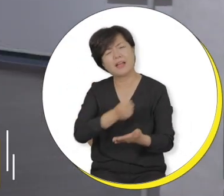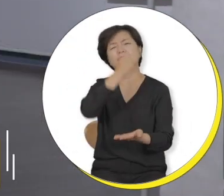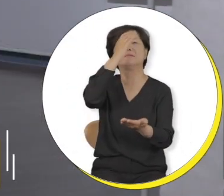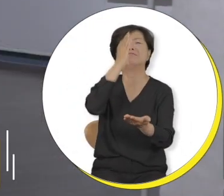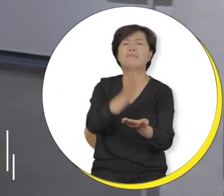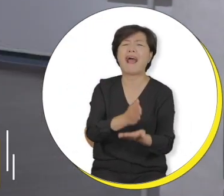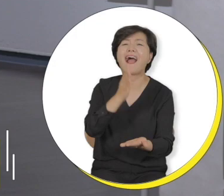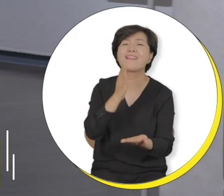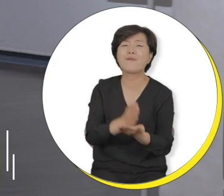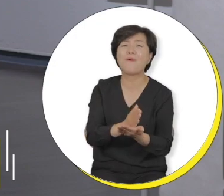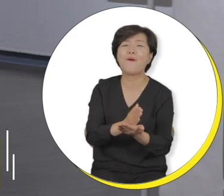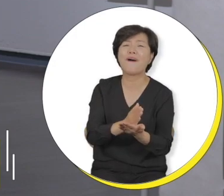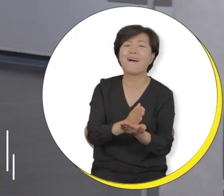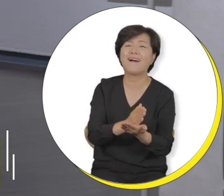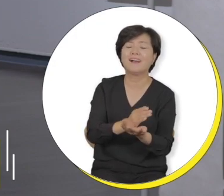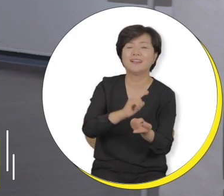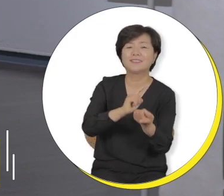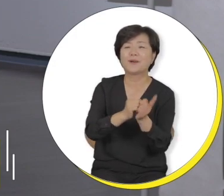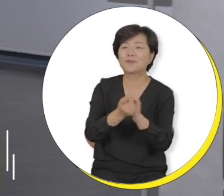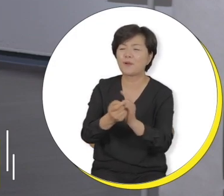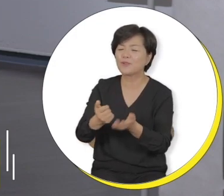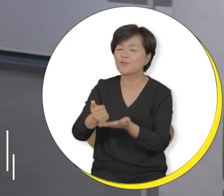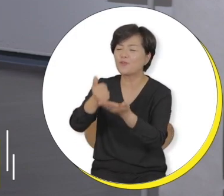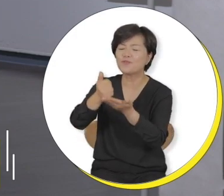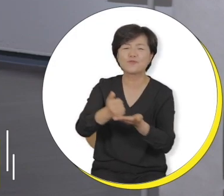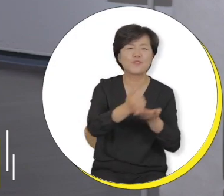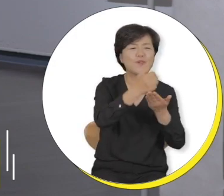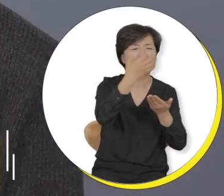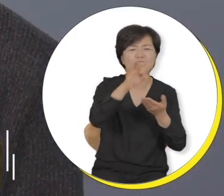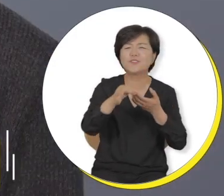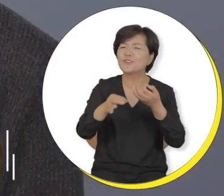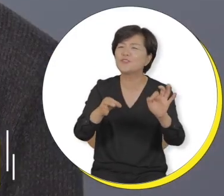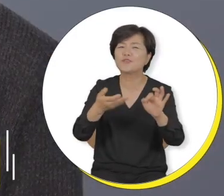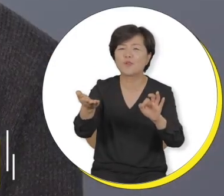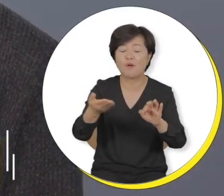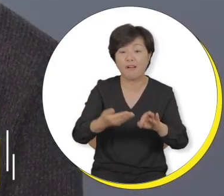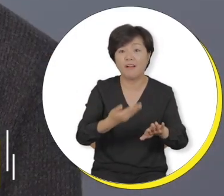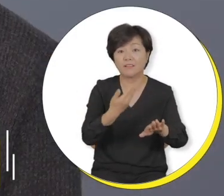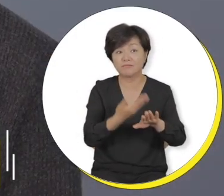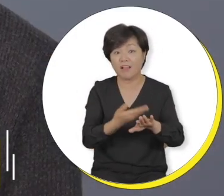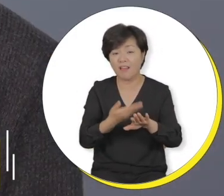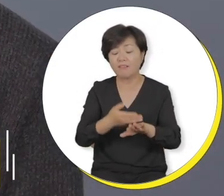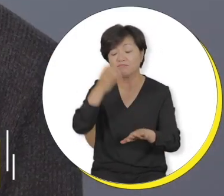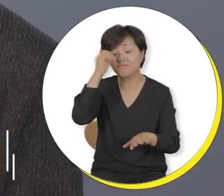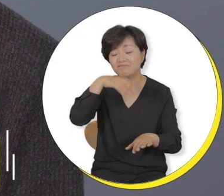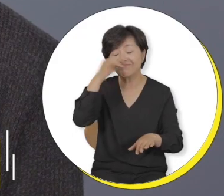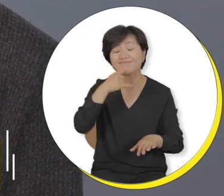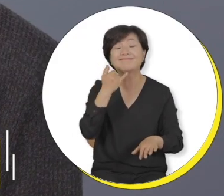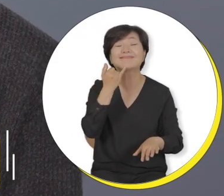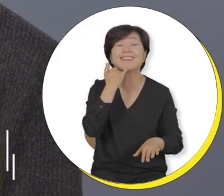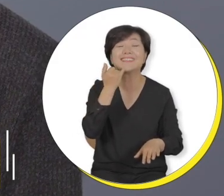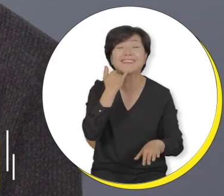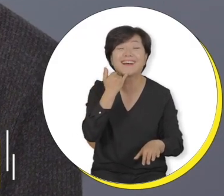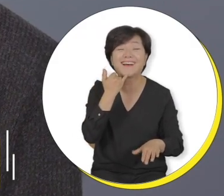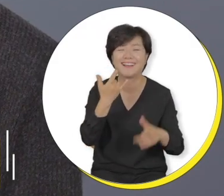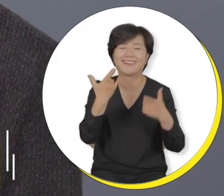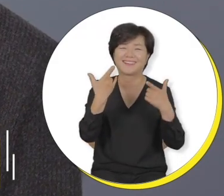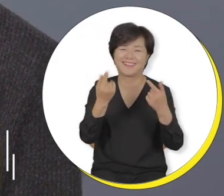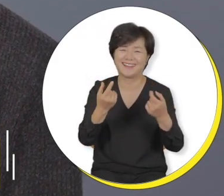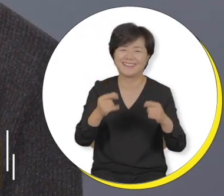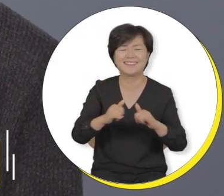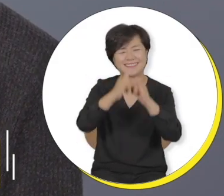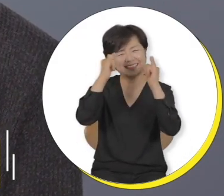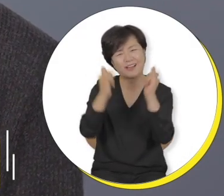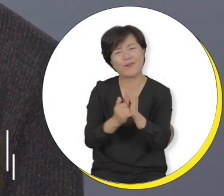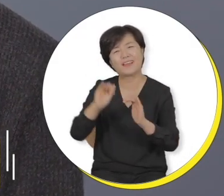편견을 갖지 않고 좀 인정하고 다른 것이 아주 자연스러운 그런